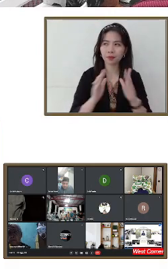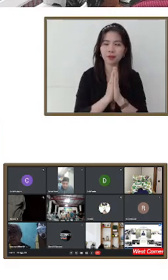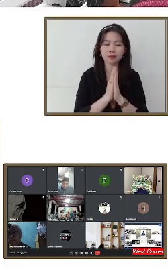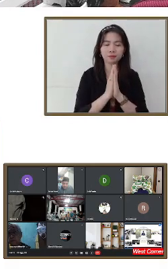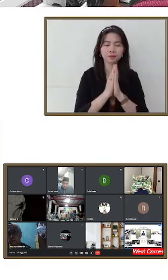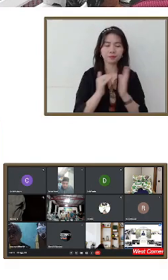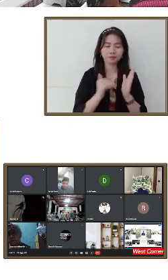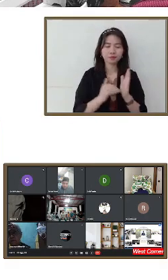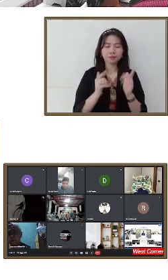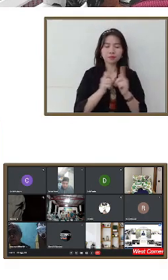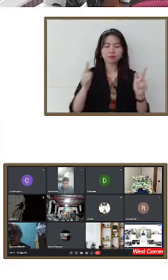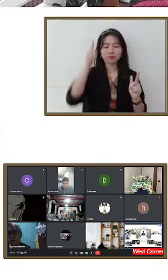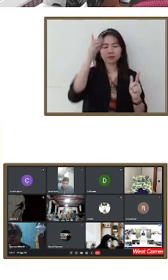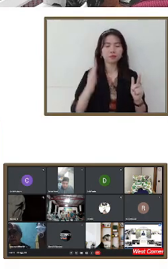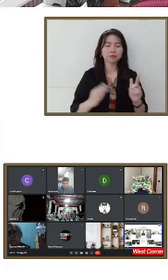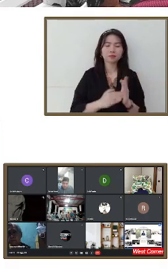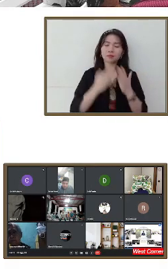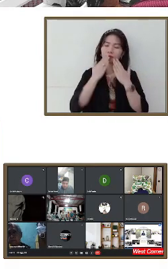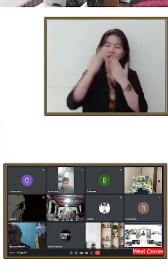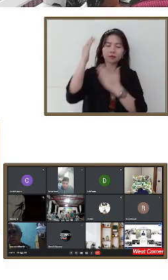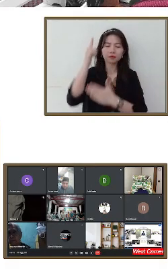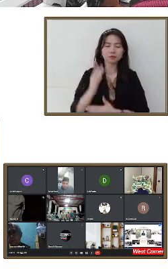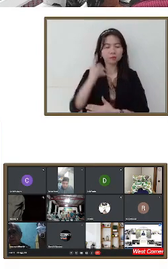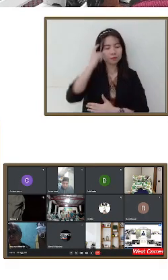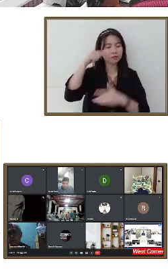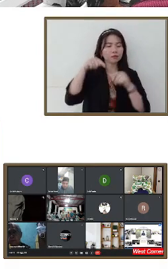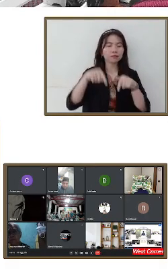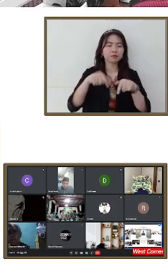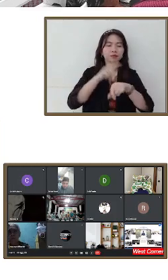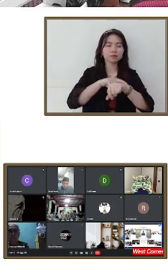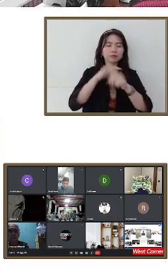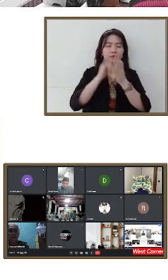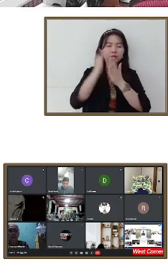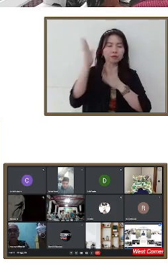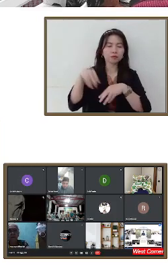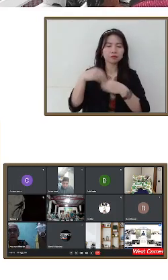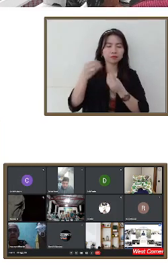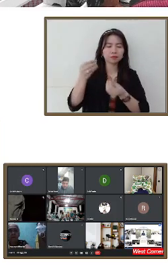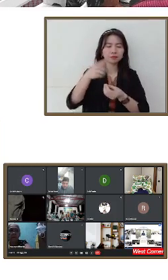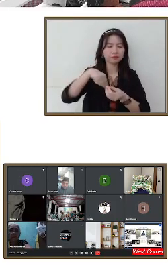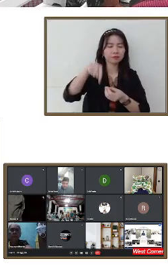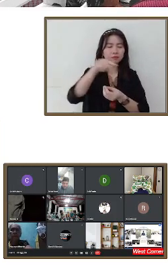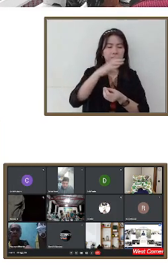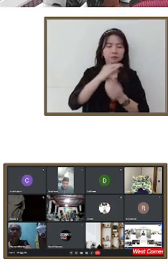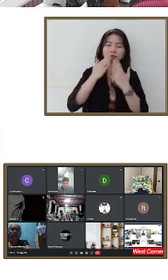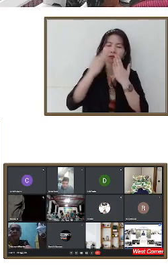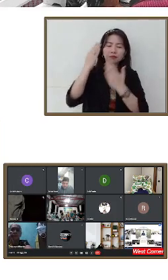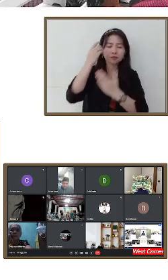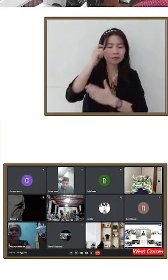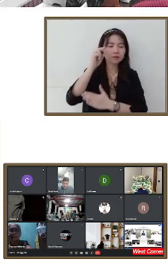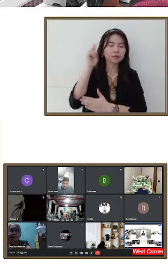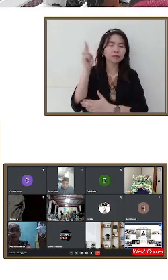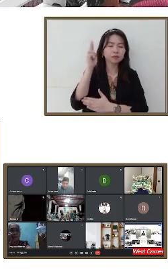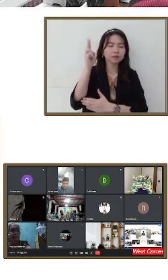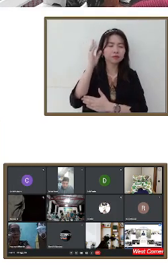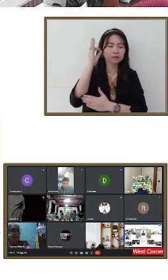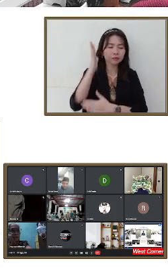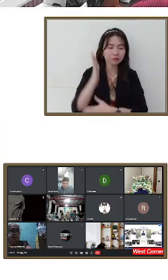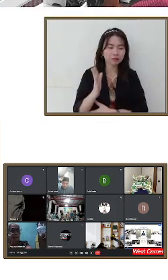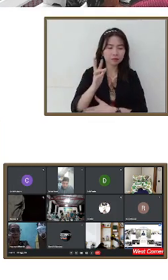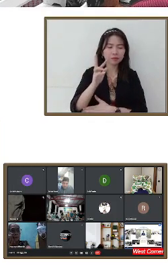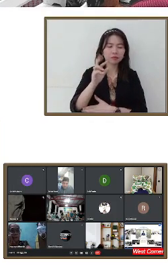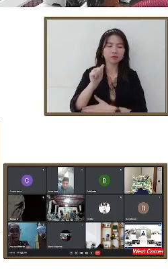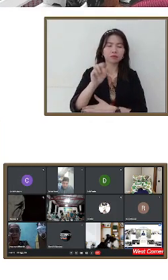Diyos Ama, maraming salamat po muli sa oras po na ito. Salamat Panginoon sa paggamit niyo po kay Sir RG, Panginoon. Salamat po